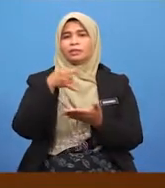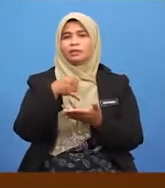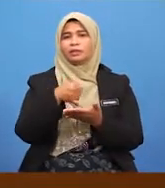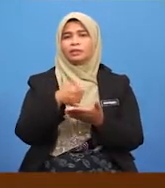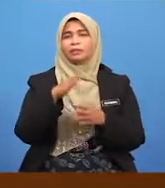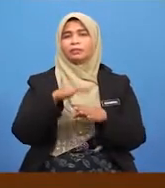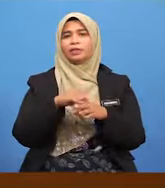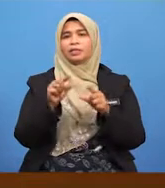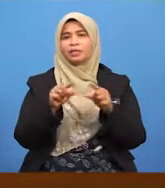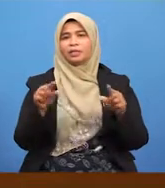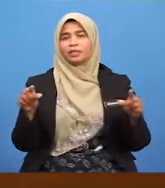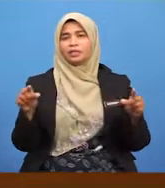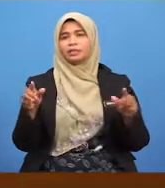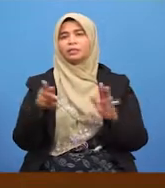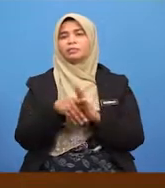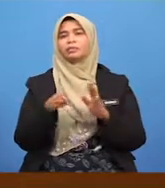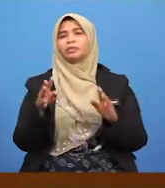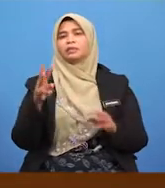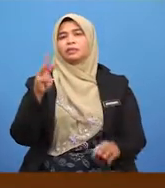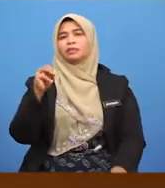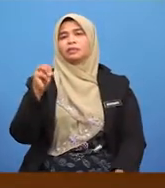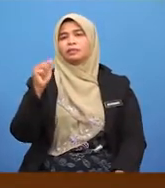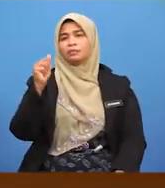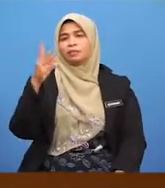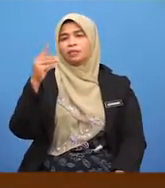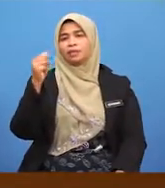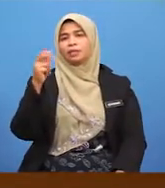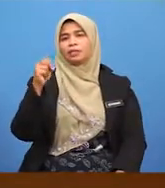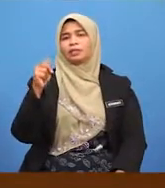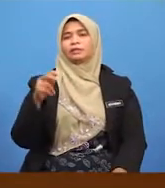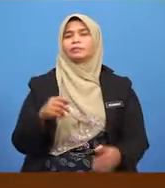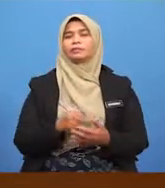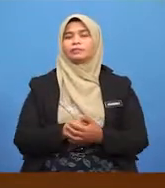pada garisan pemadan di sekeliling dengan